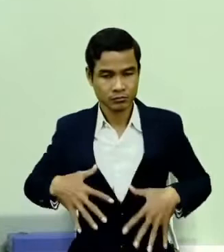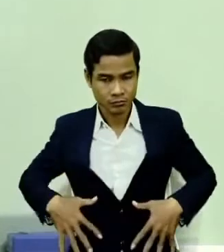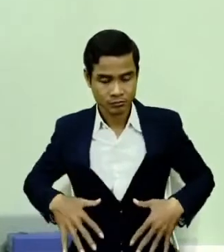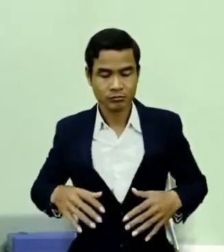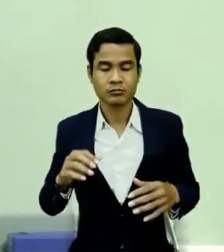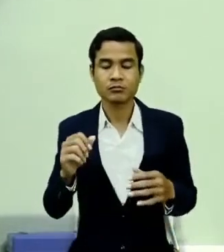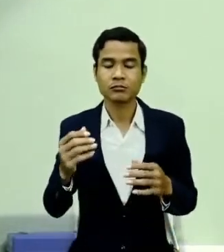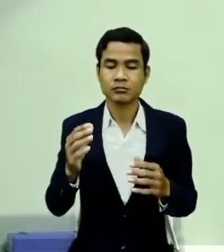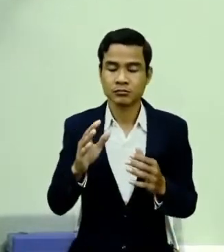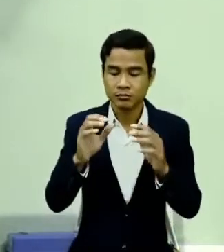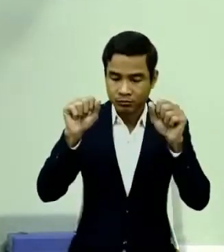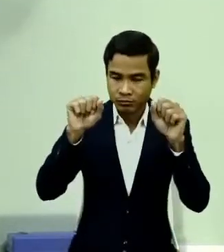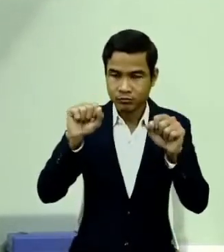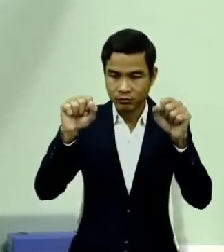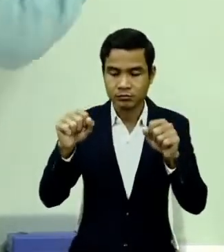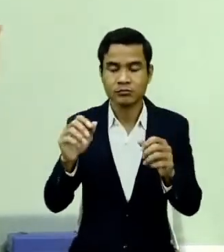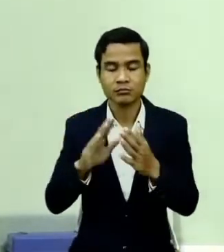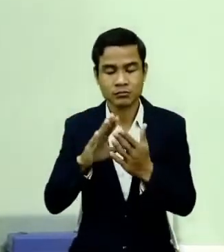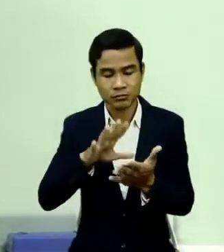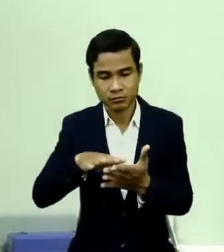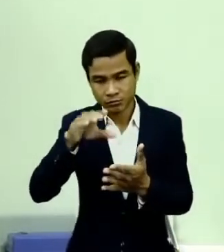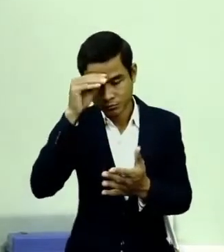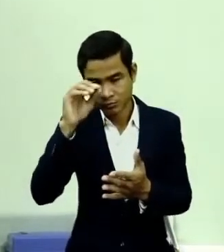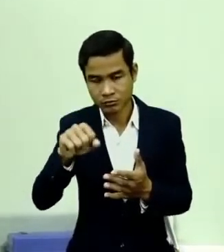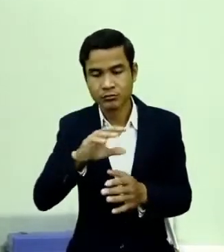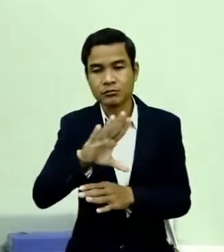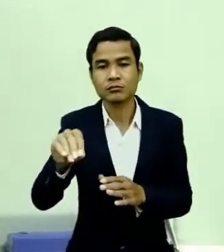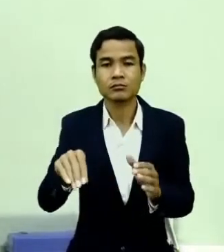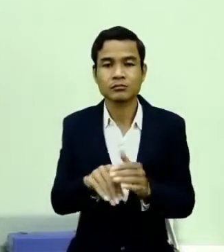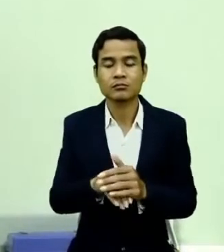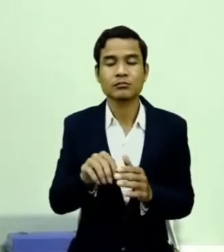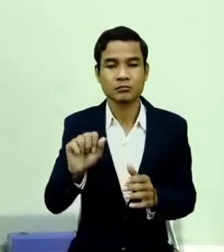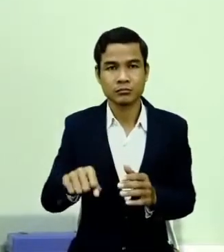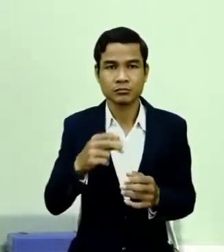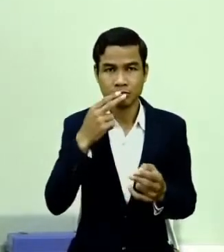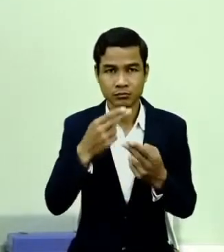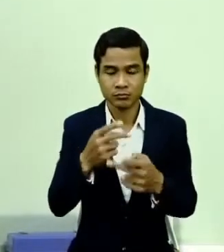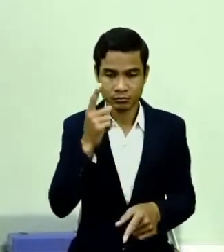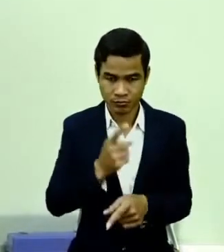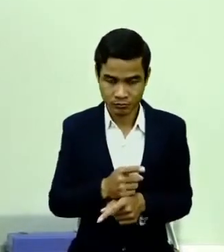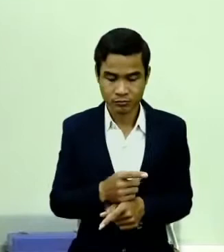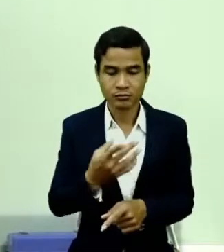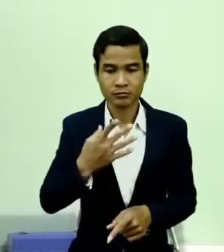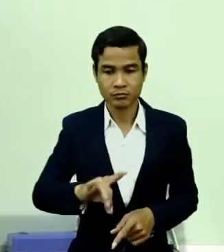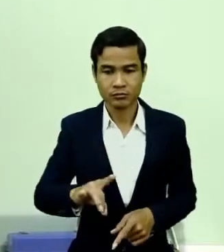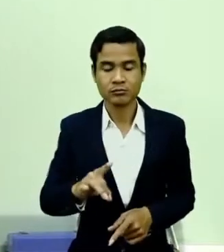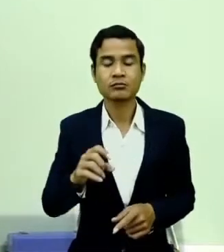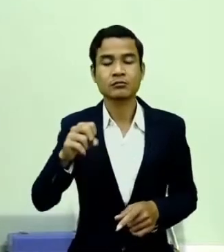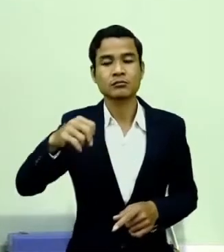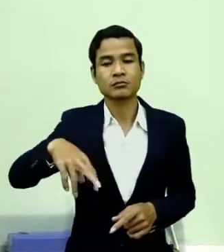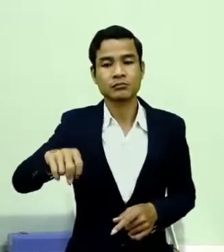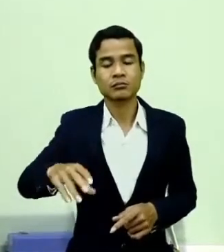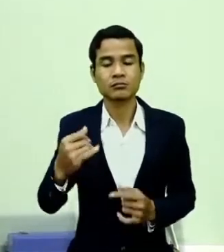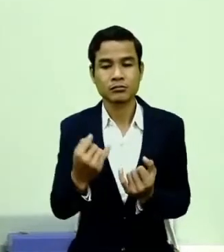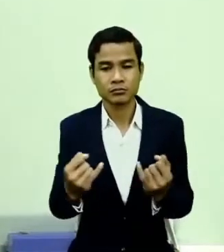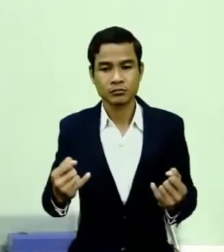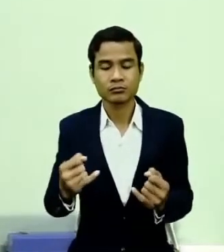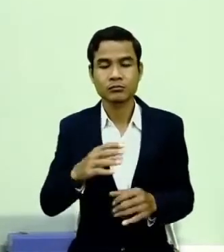sán cả hạt bán cả riêng sốt tiền ốc ní cứ chơi để trầm tứ rù vi chia đầm rời ca rồi bọc